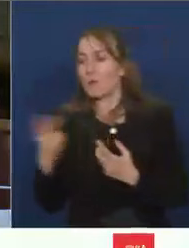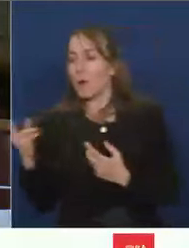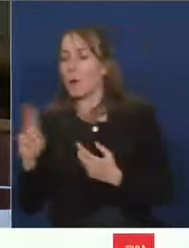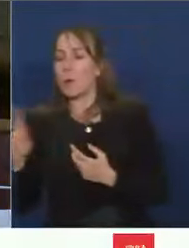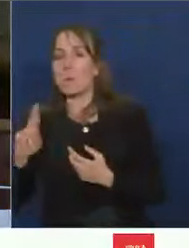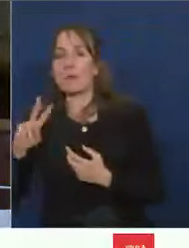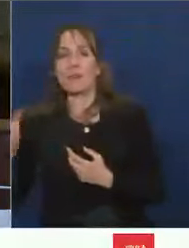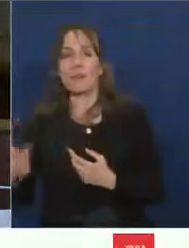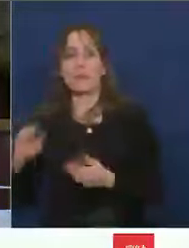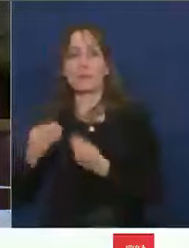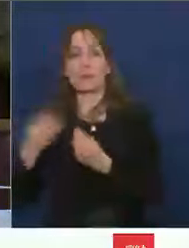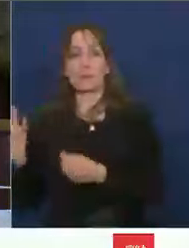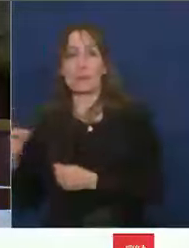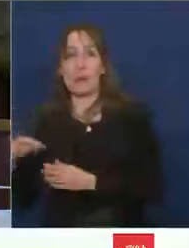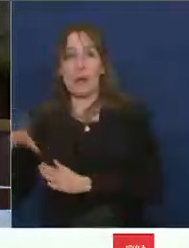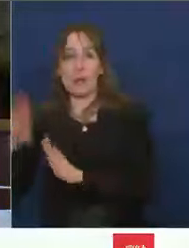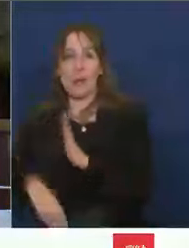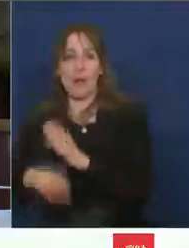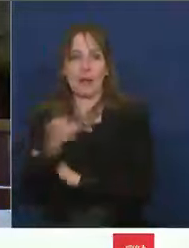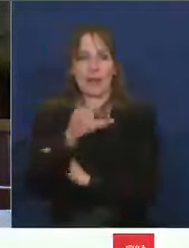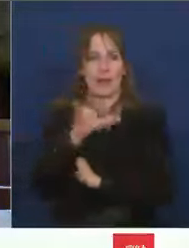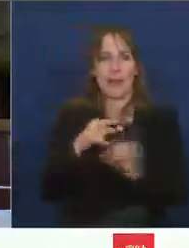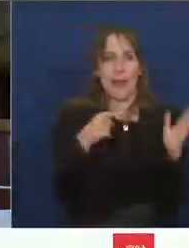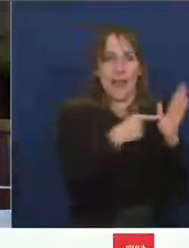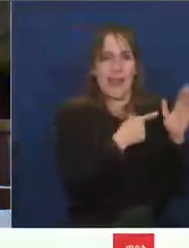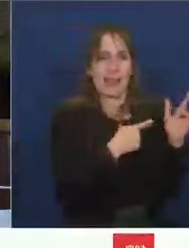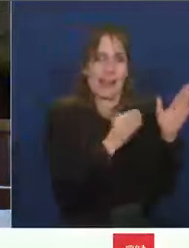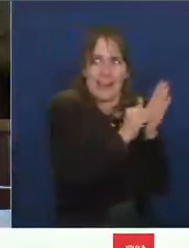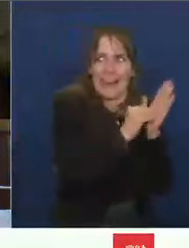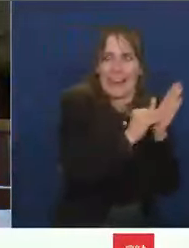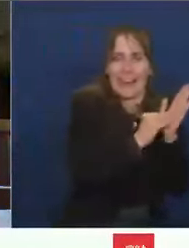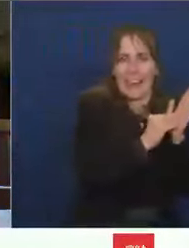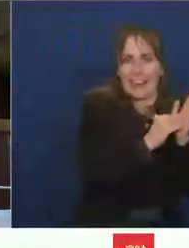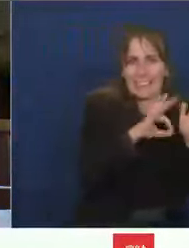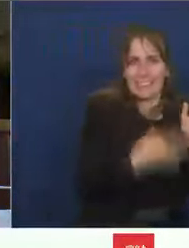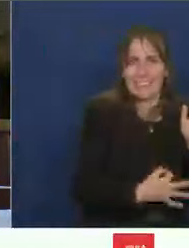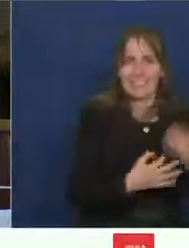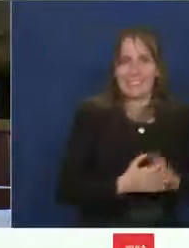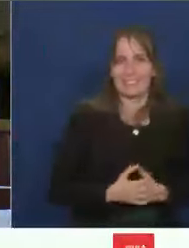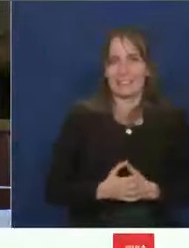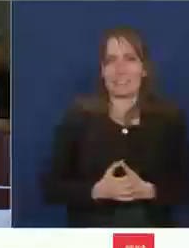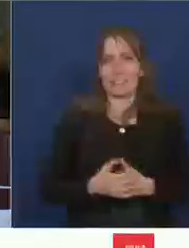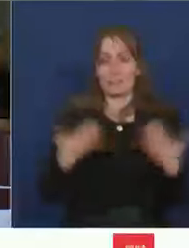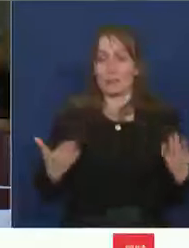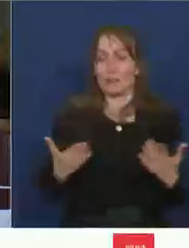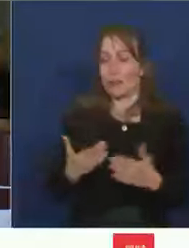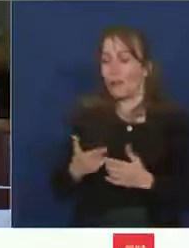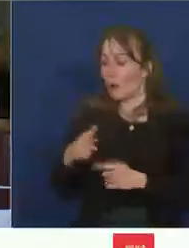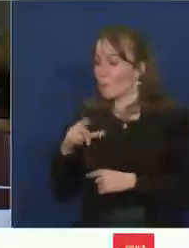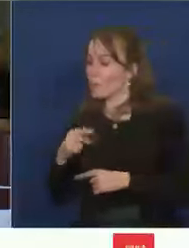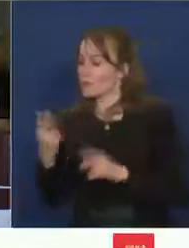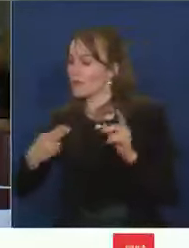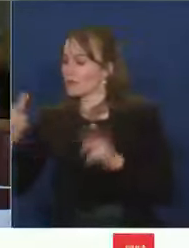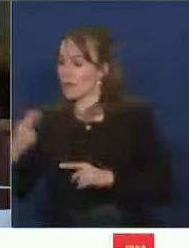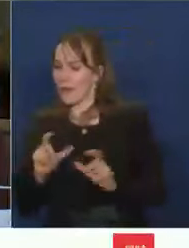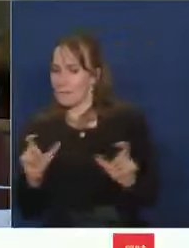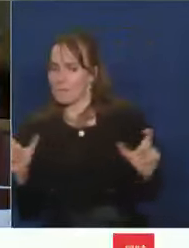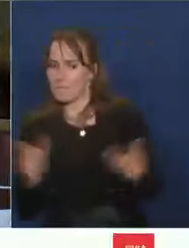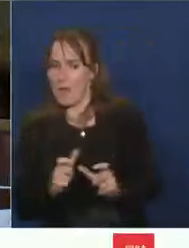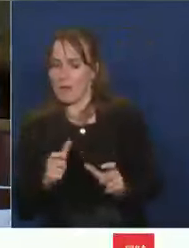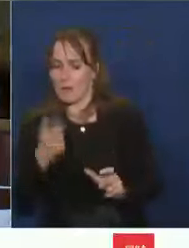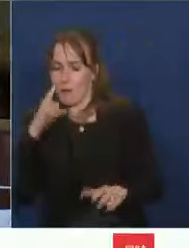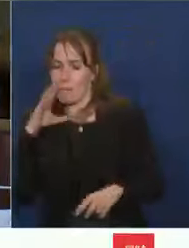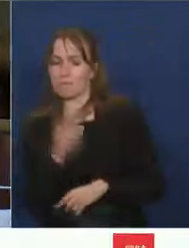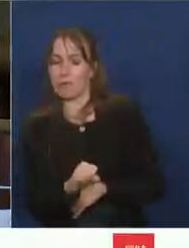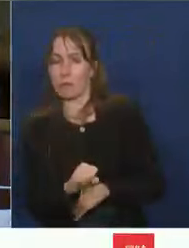si franchement il y avait un point de deal sur cette place, ce serait soulevé immédiatement par la police nationale ou par la préfecture ou par le ministre de l'Intérieur,